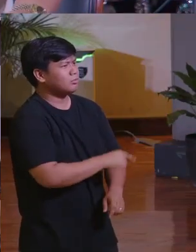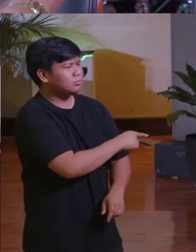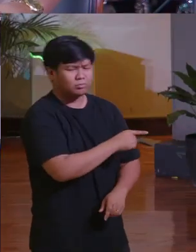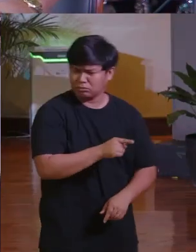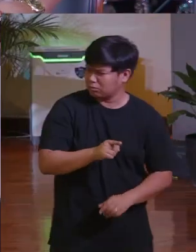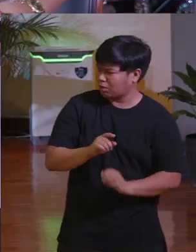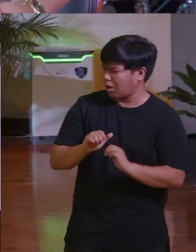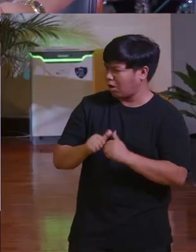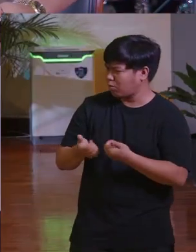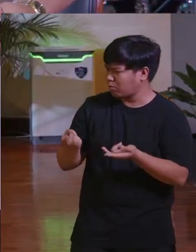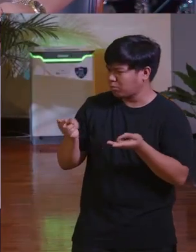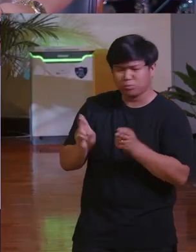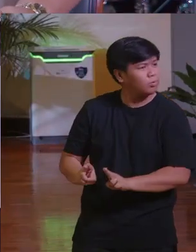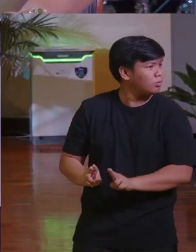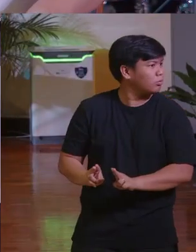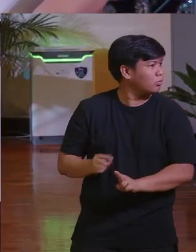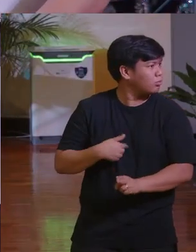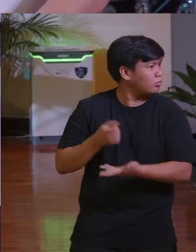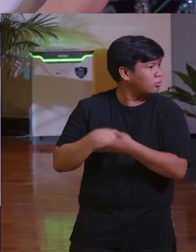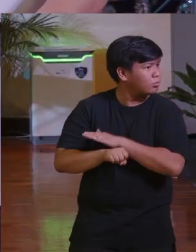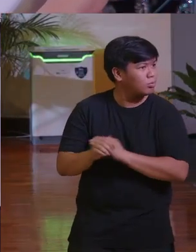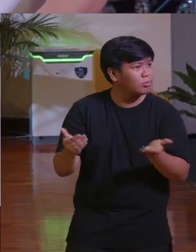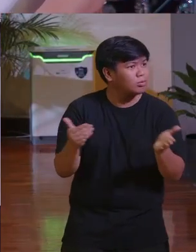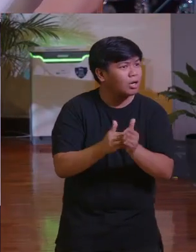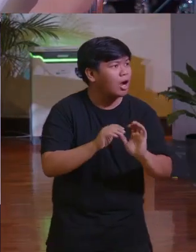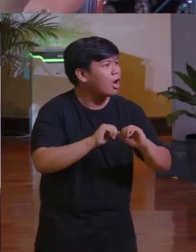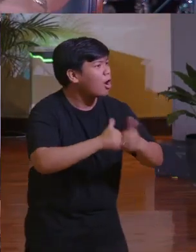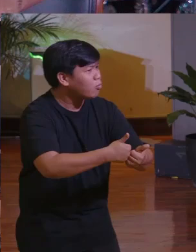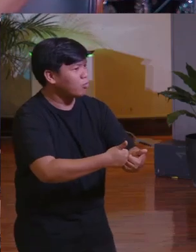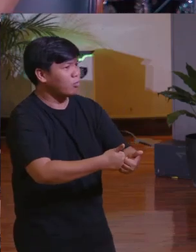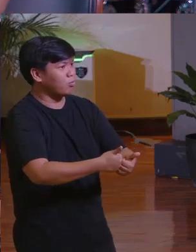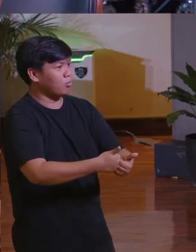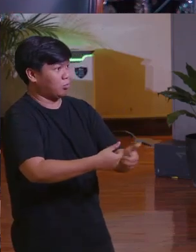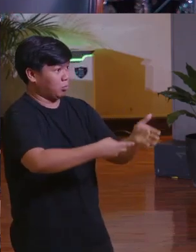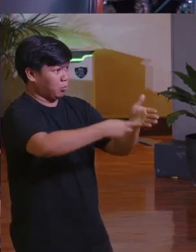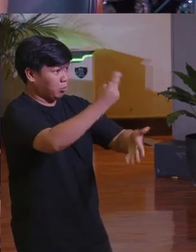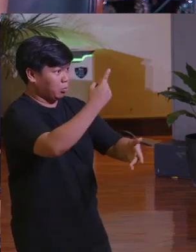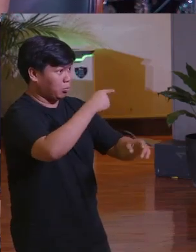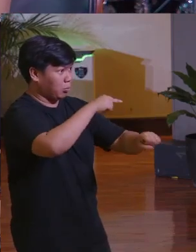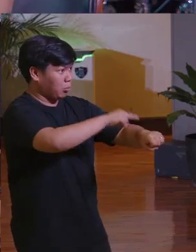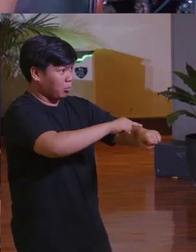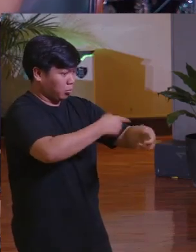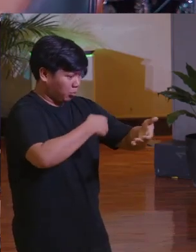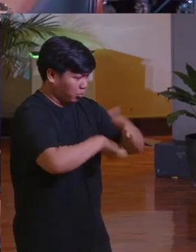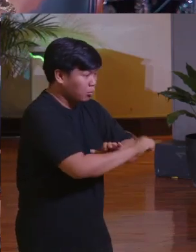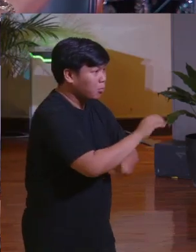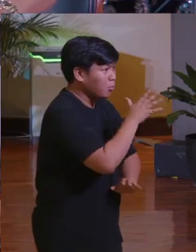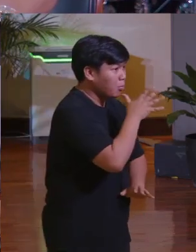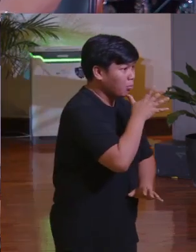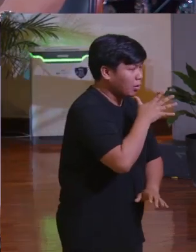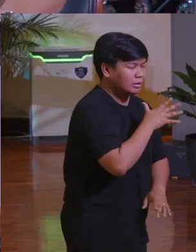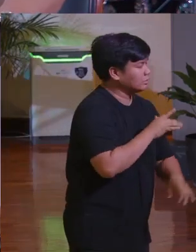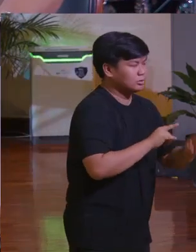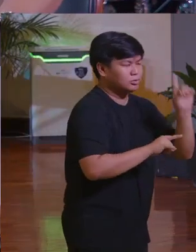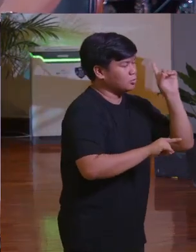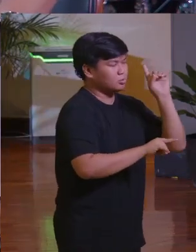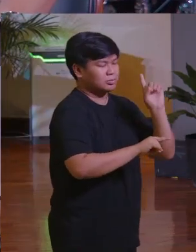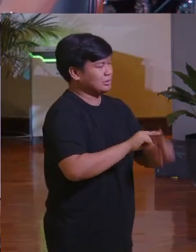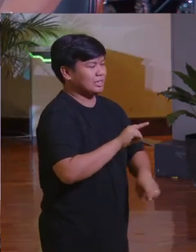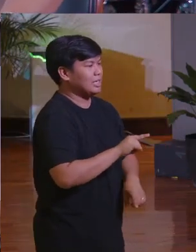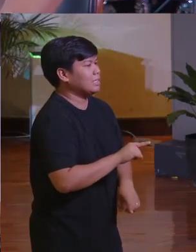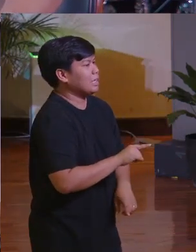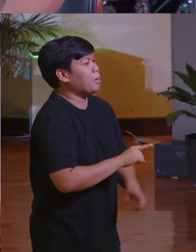yun? You must be born again, but whoever believes in Him shall not perish, but